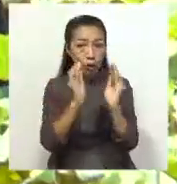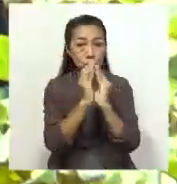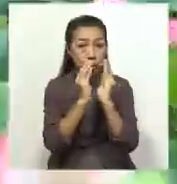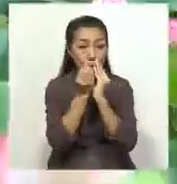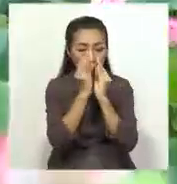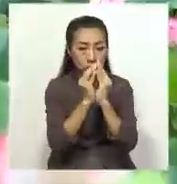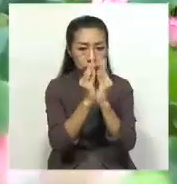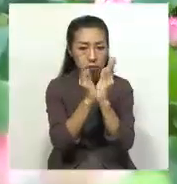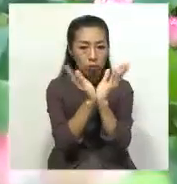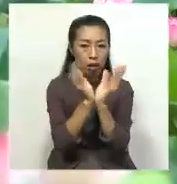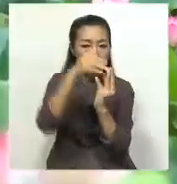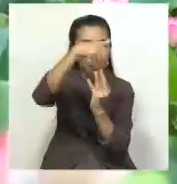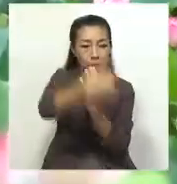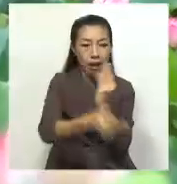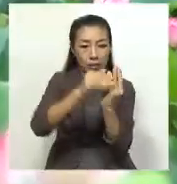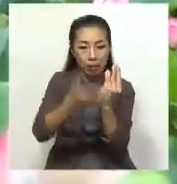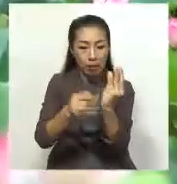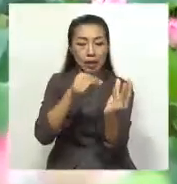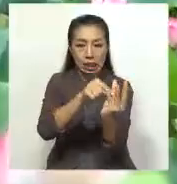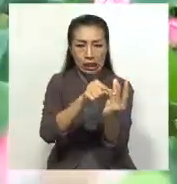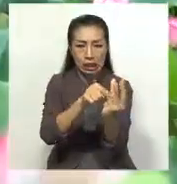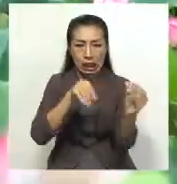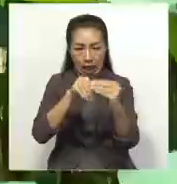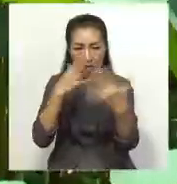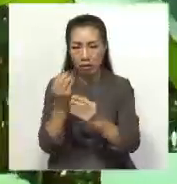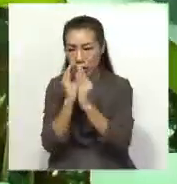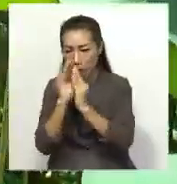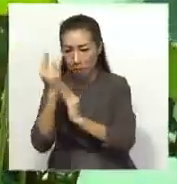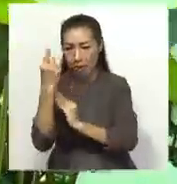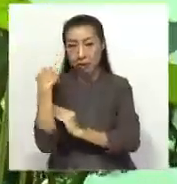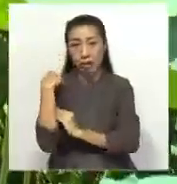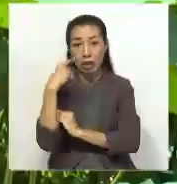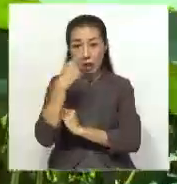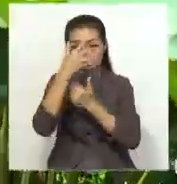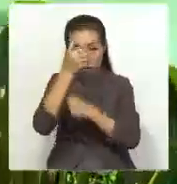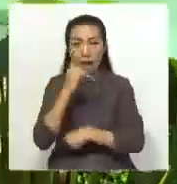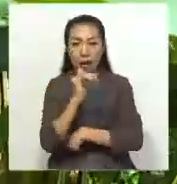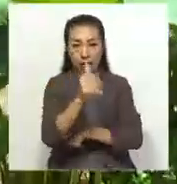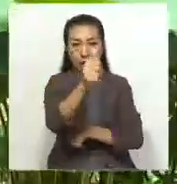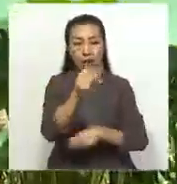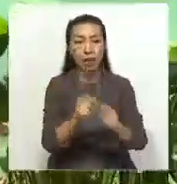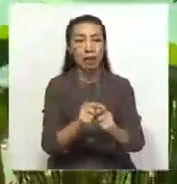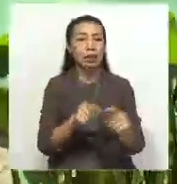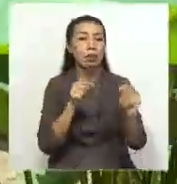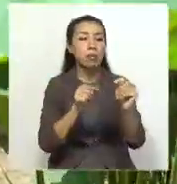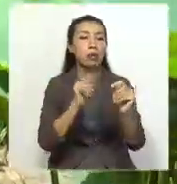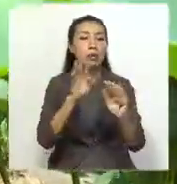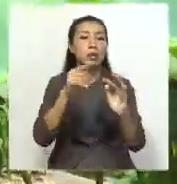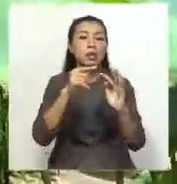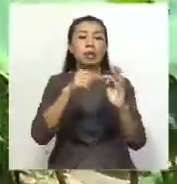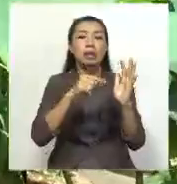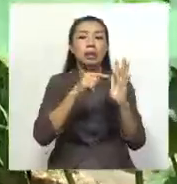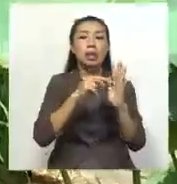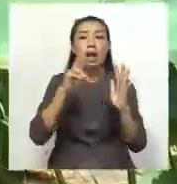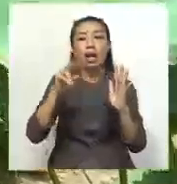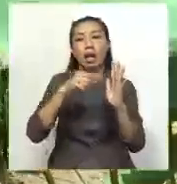านอยู่นี้จะถึงช่วงปลายตุลาคมนี้นะคะใครที่สนใจก็รีบแวะเวียนไปชมกันได้ค่ะที่ตำบลท่าลาดอำเภอวารินชำ